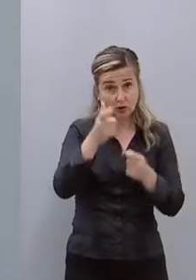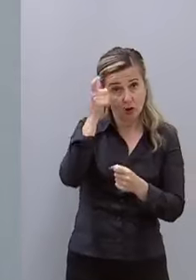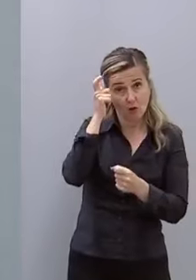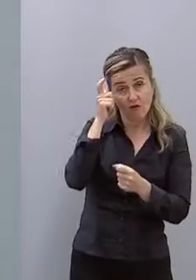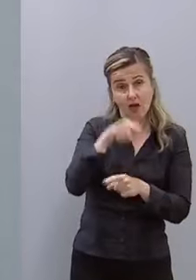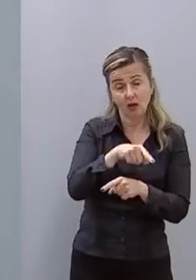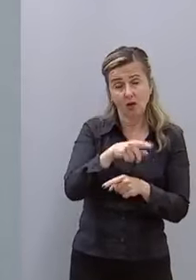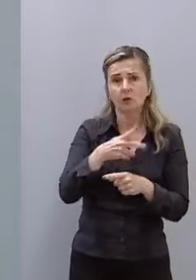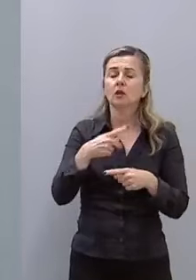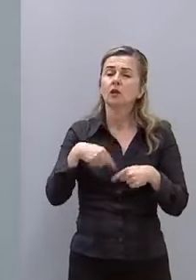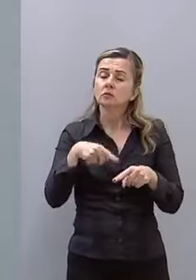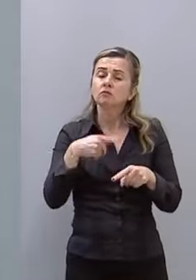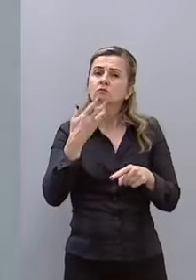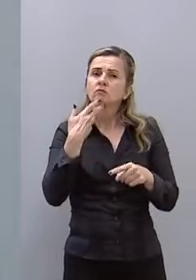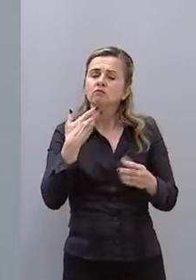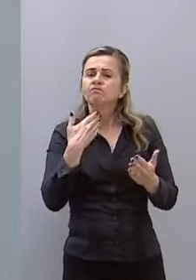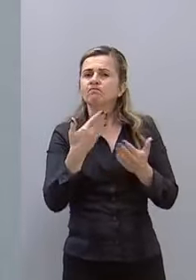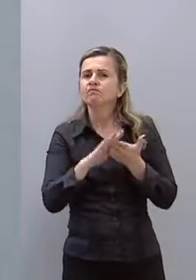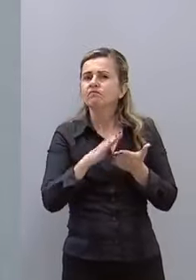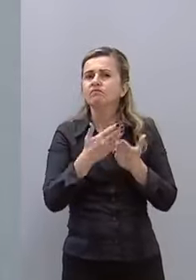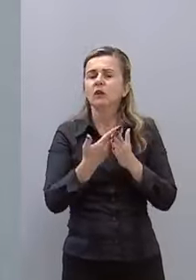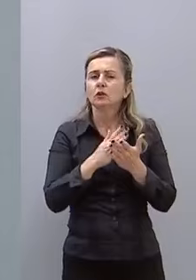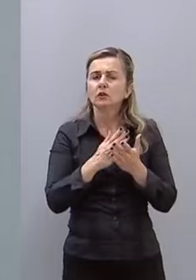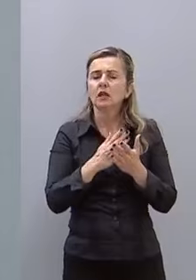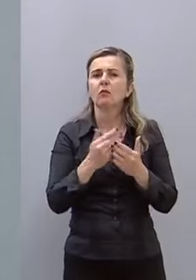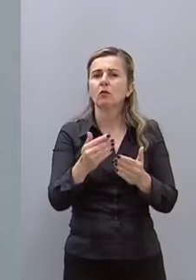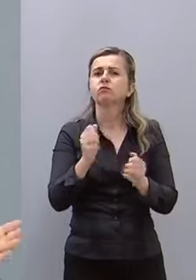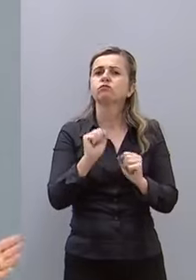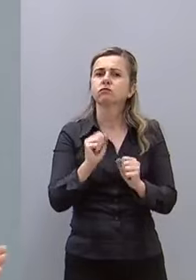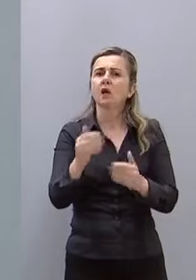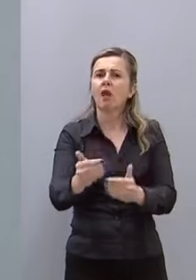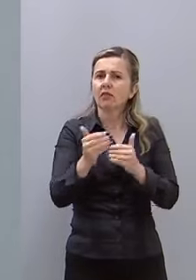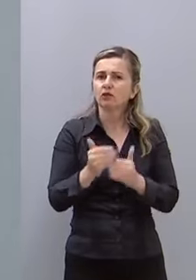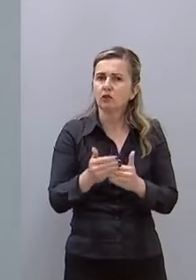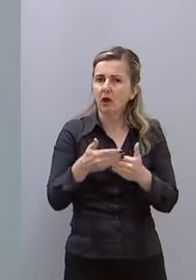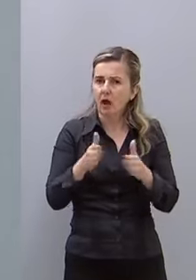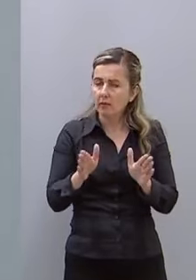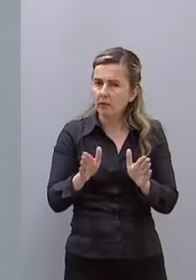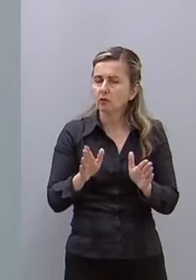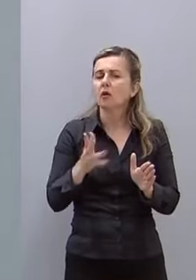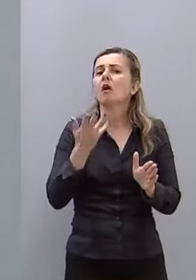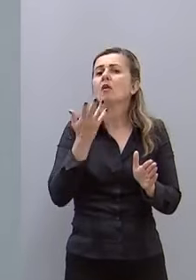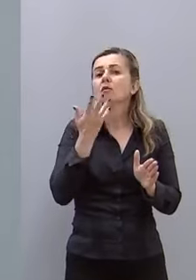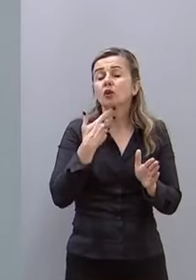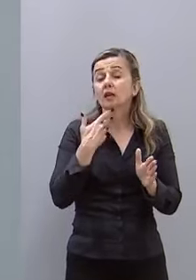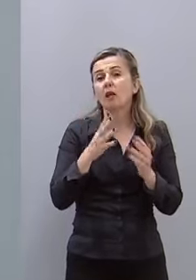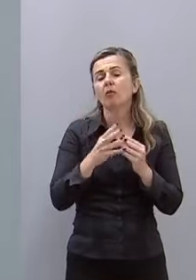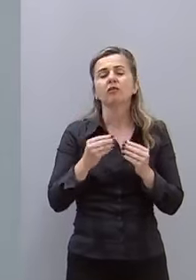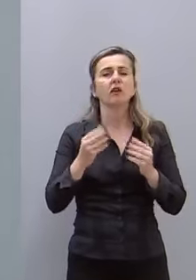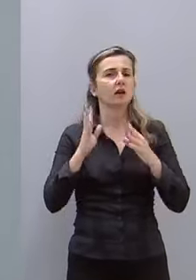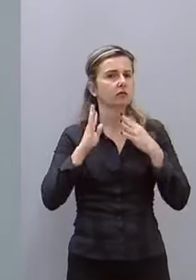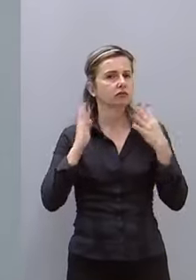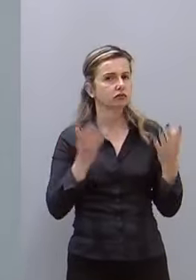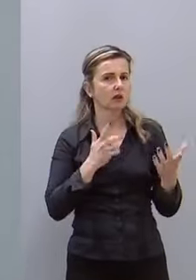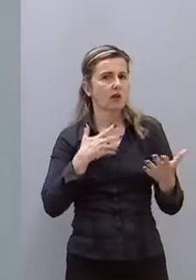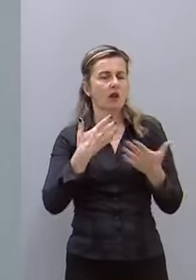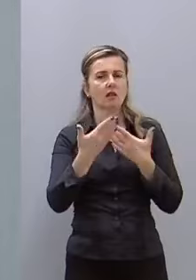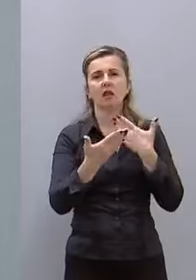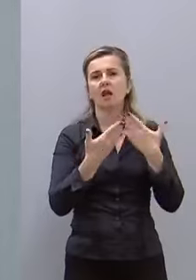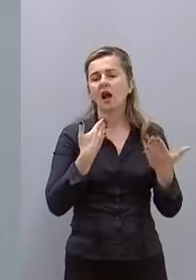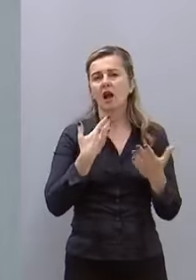a valutare l'ipotesi di anticipare le aperture vorremmo farlo in un clima diciamo di di dialogo con